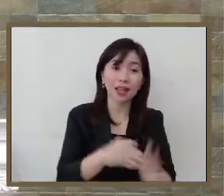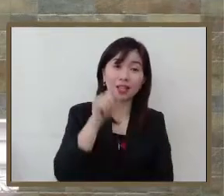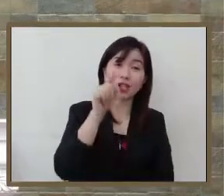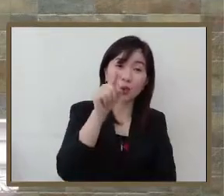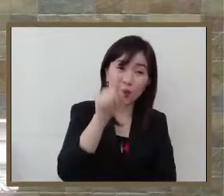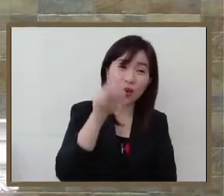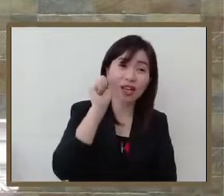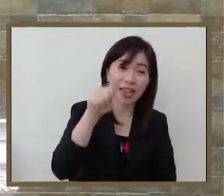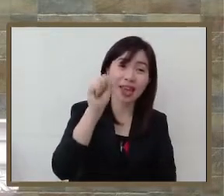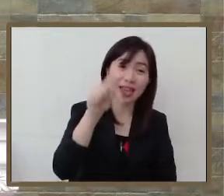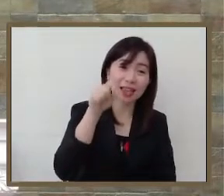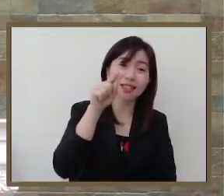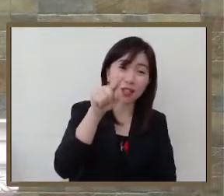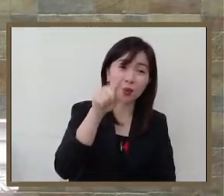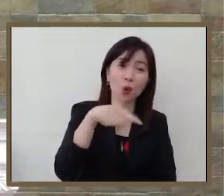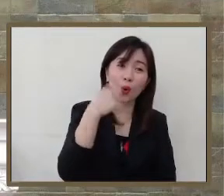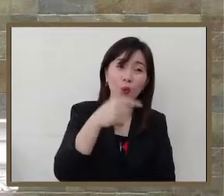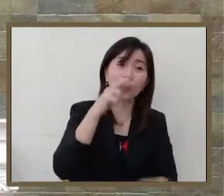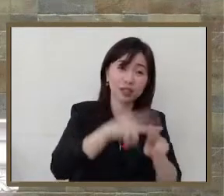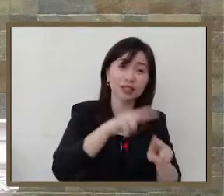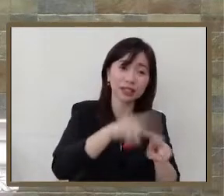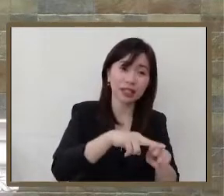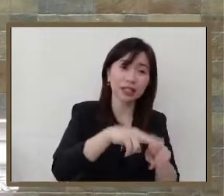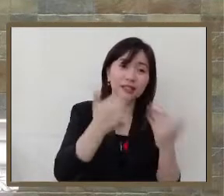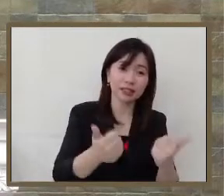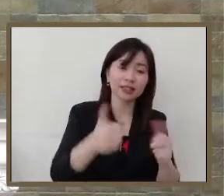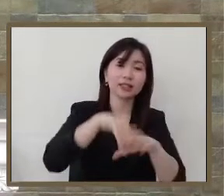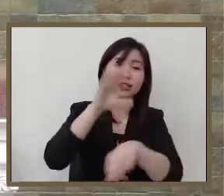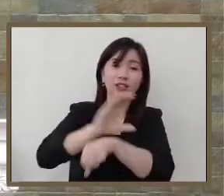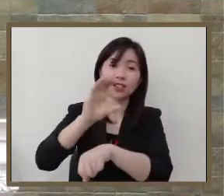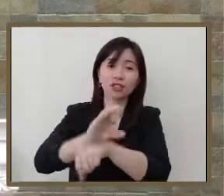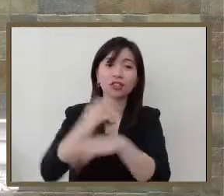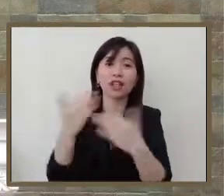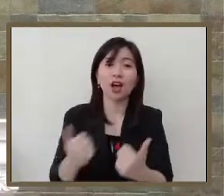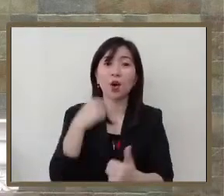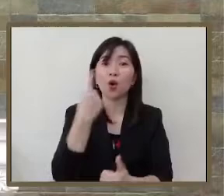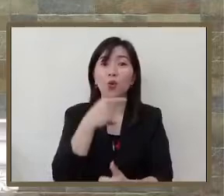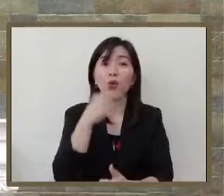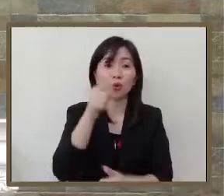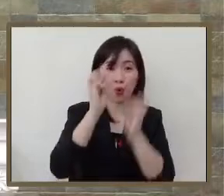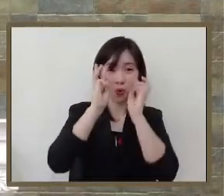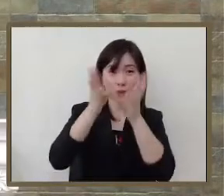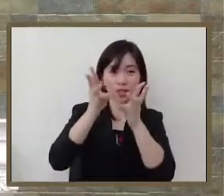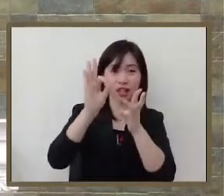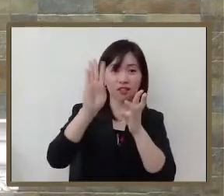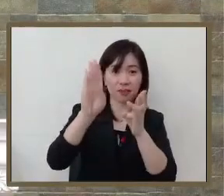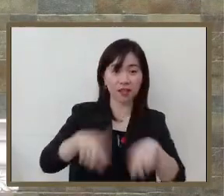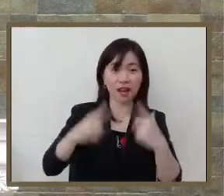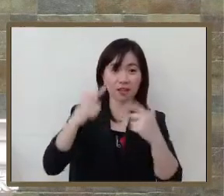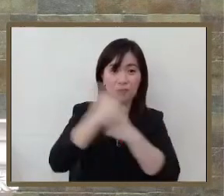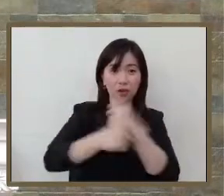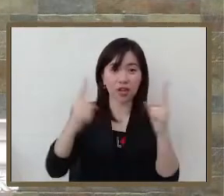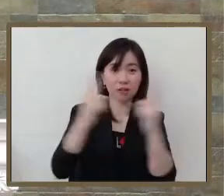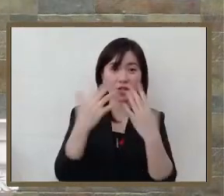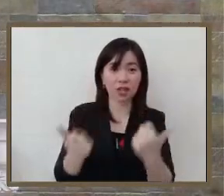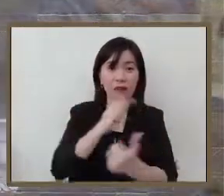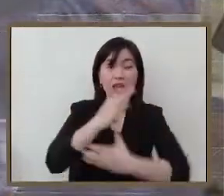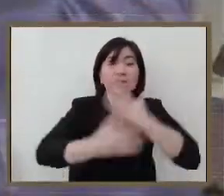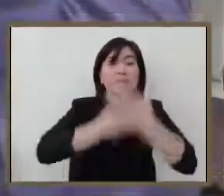yes, ikaw na nakaupo sa upuan ngayon. Ikaw na kung saan nagsumisigaw ng amen ngayon.